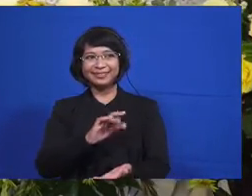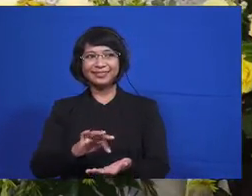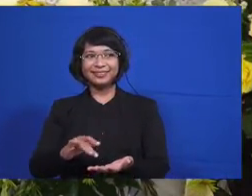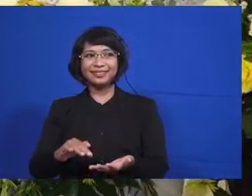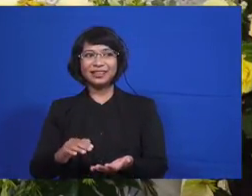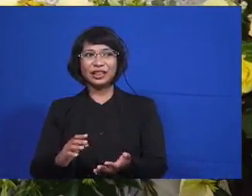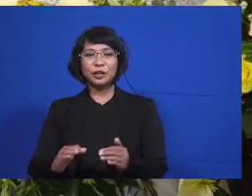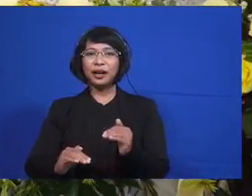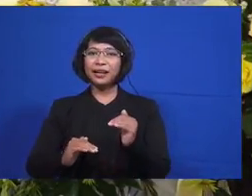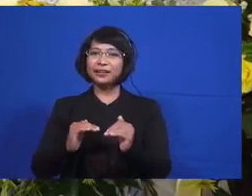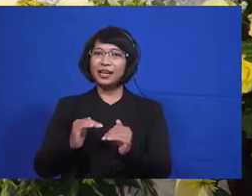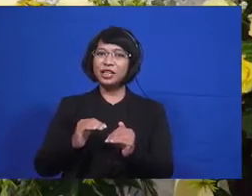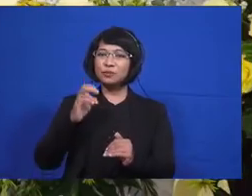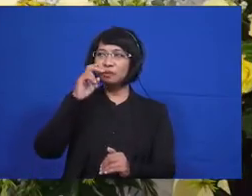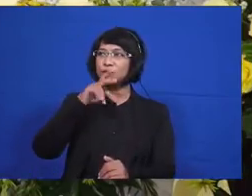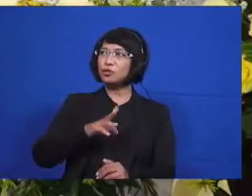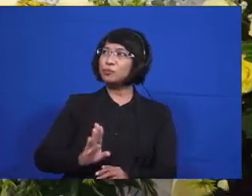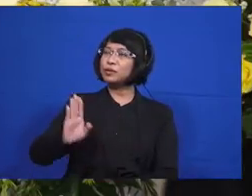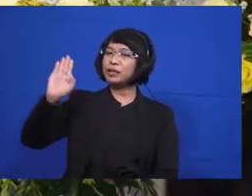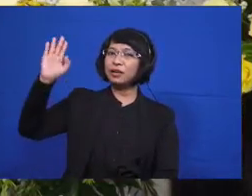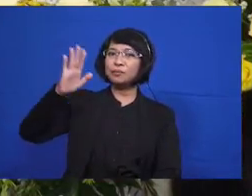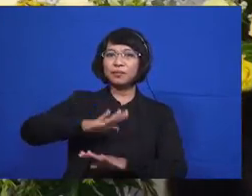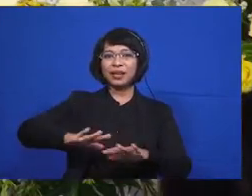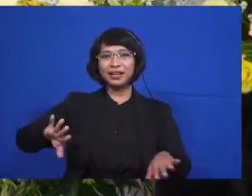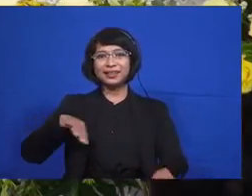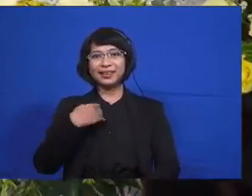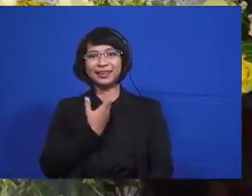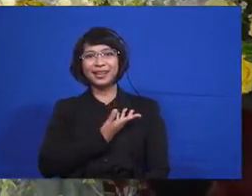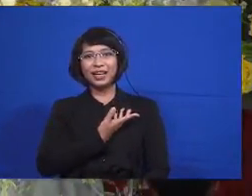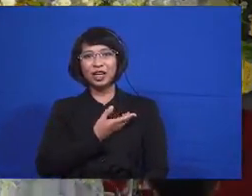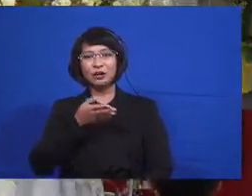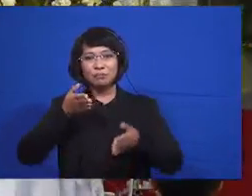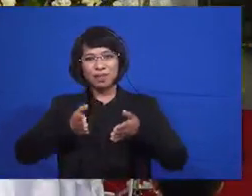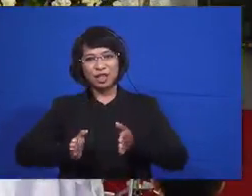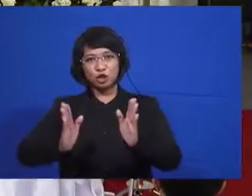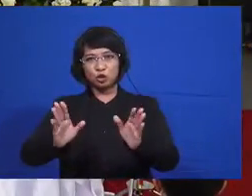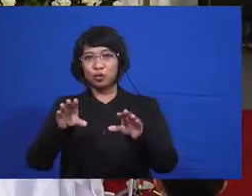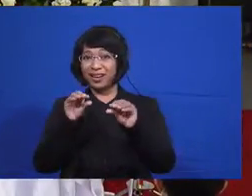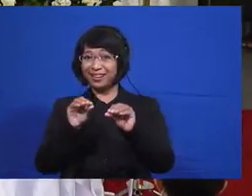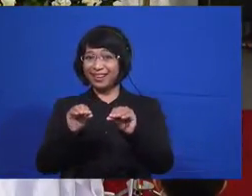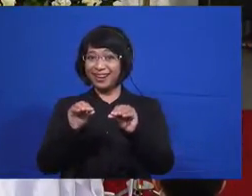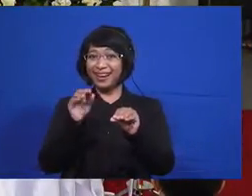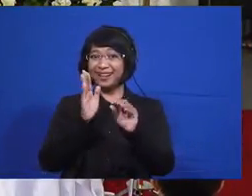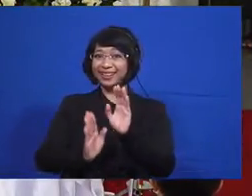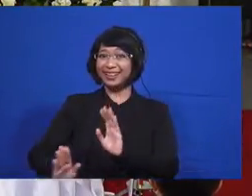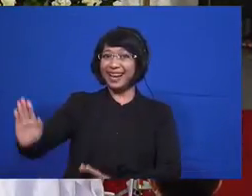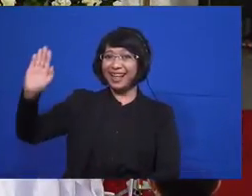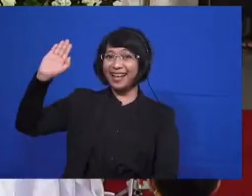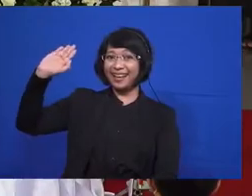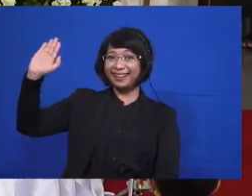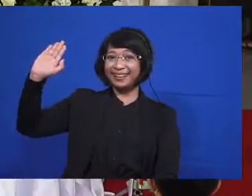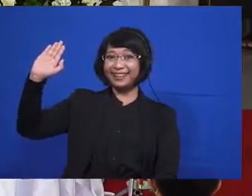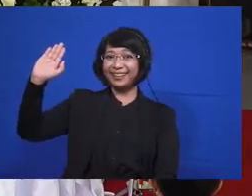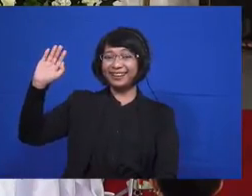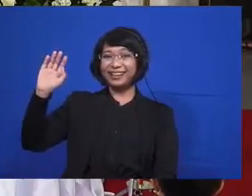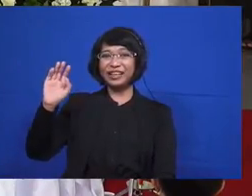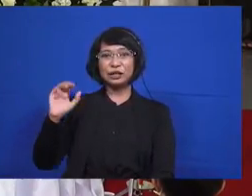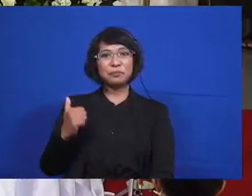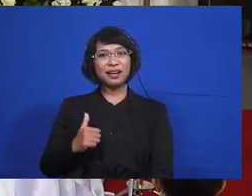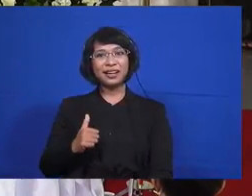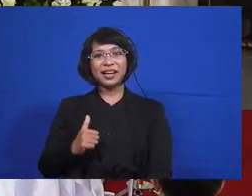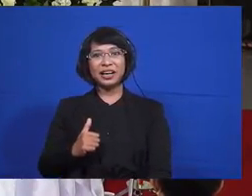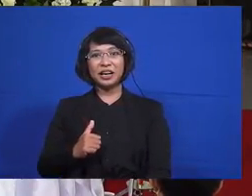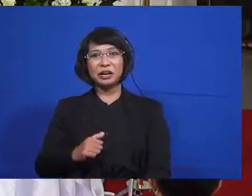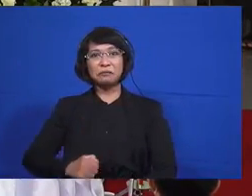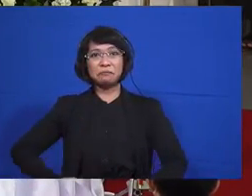Atas petunjuk penyelamat kita dan menurut ajaran ilahi, maka